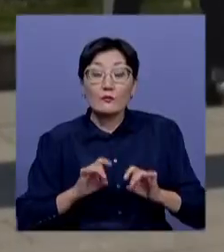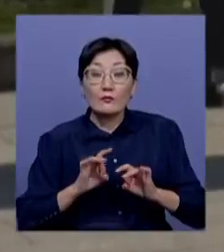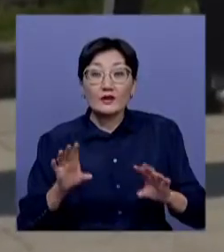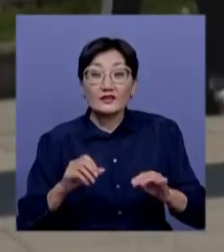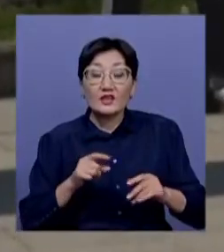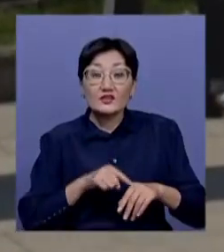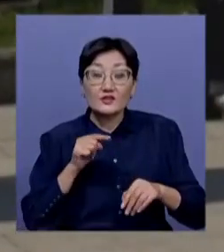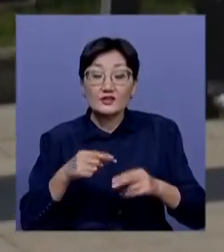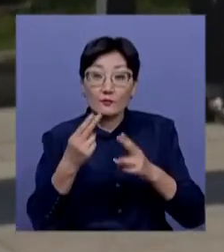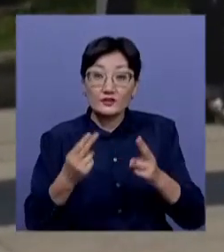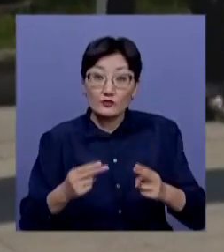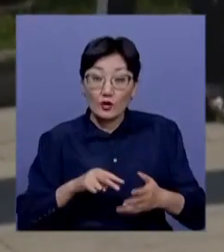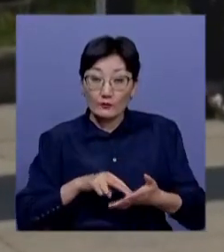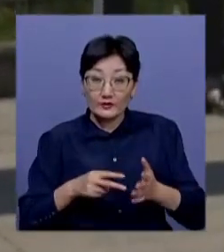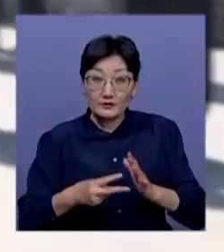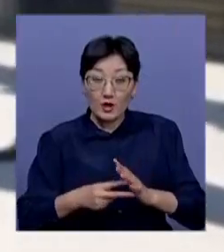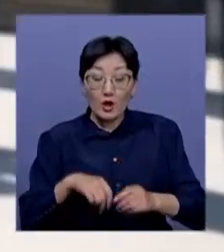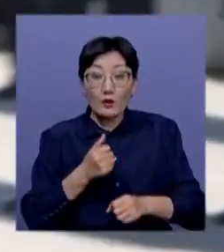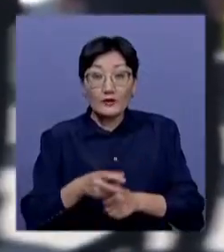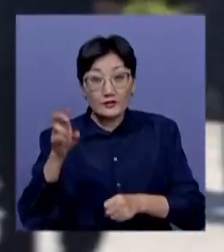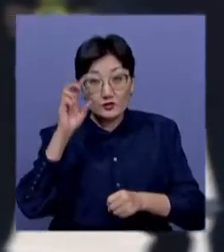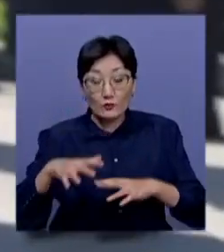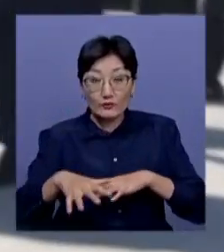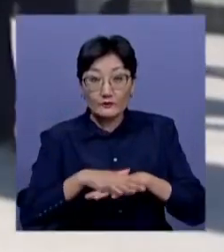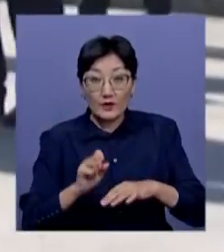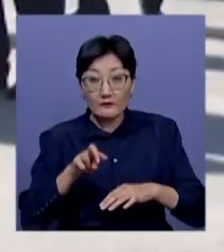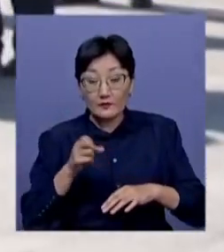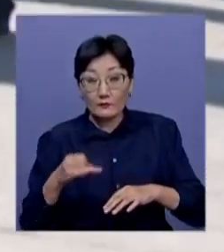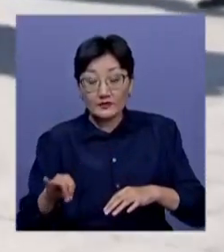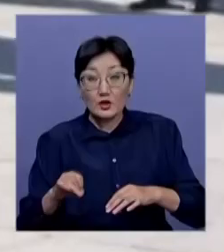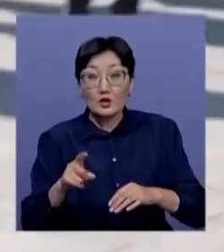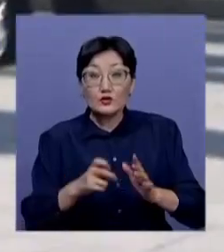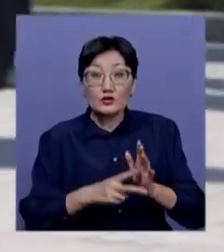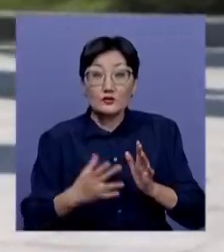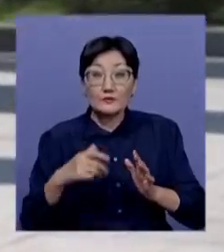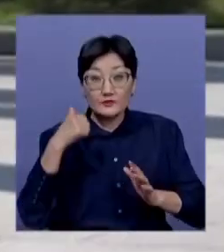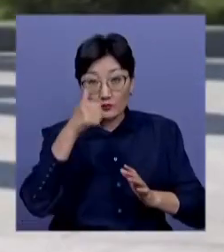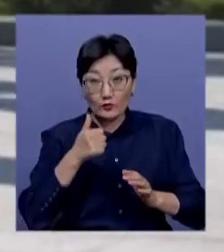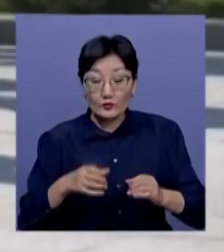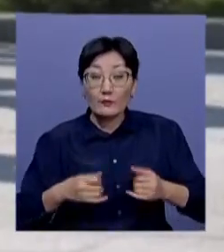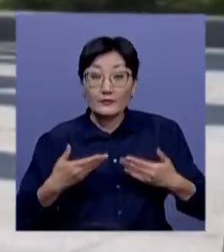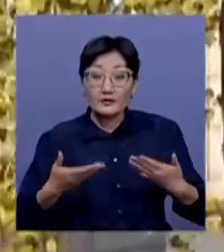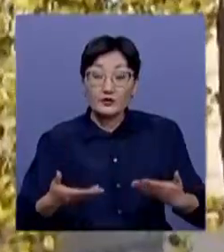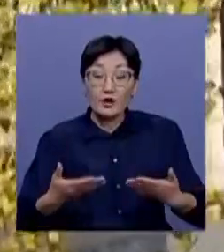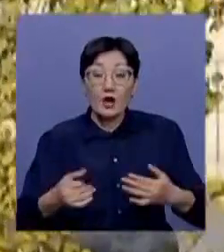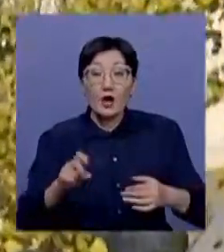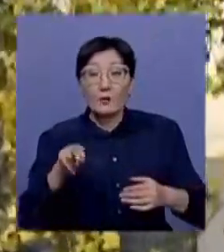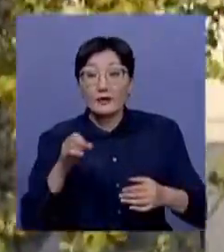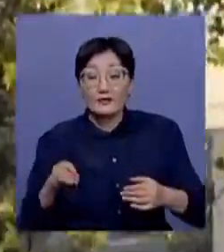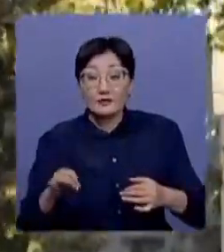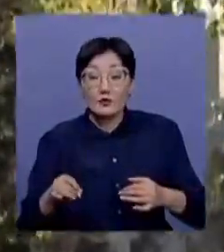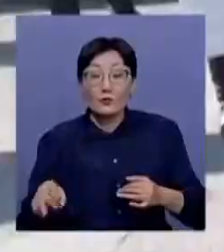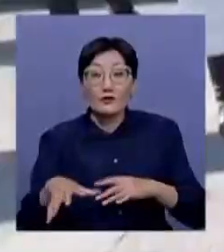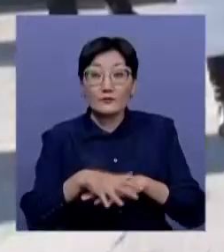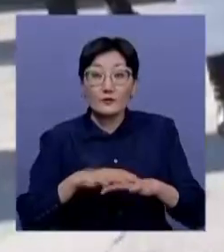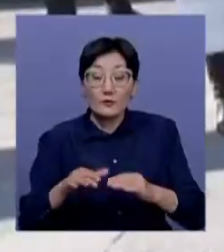сезімін бейнелеуді мақсат еткен. Мемлекет басшысы жұртшылықты Абай Құнанбайұлының 175 жылдық мерейтойымен құттықтап, әкімді бір тұтас